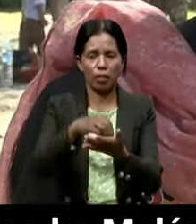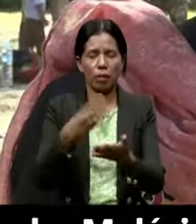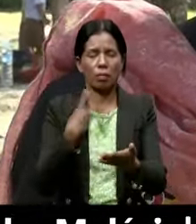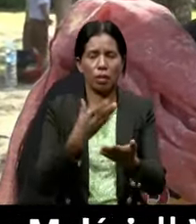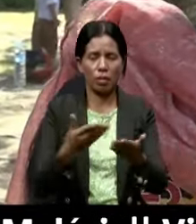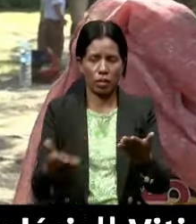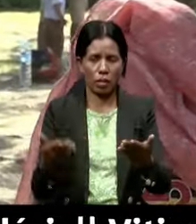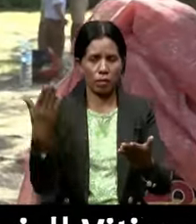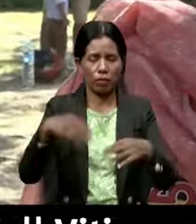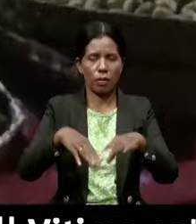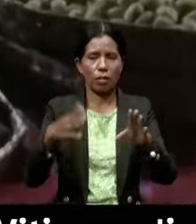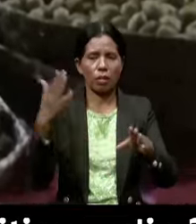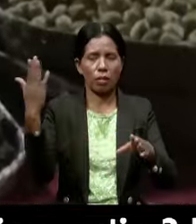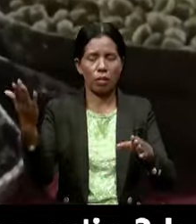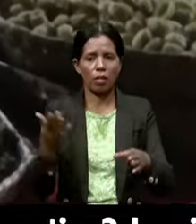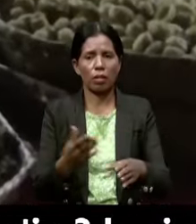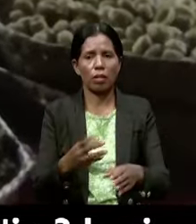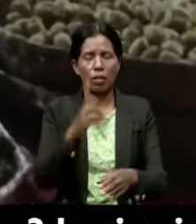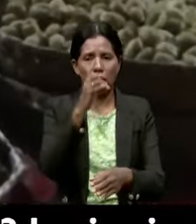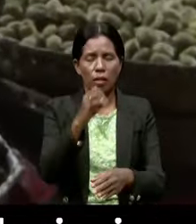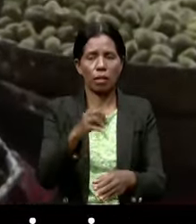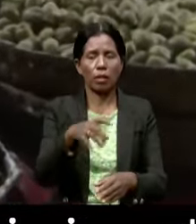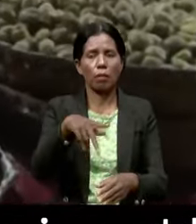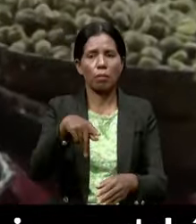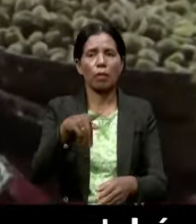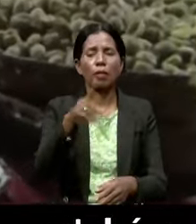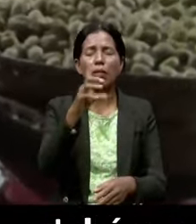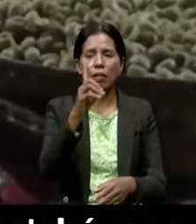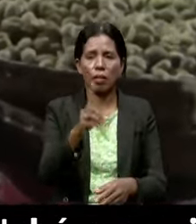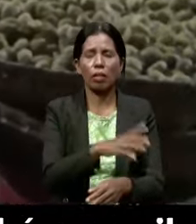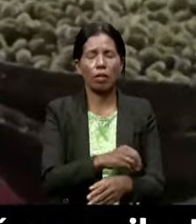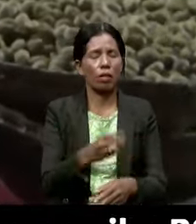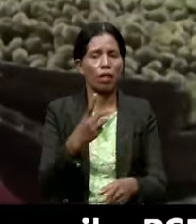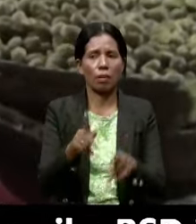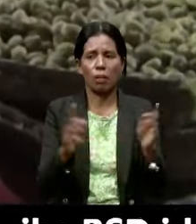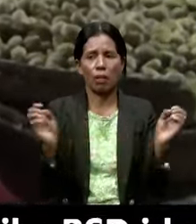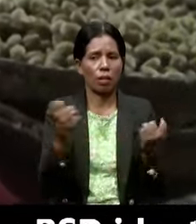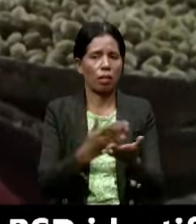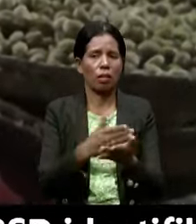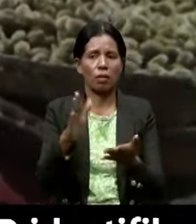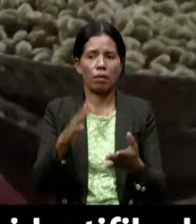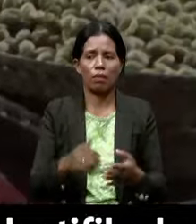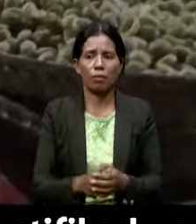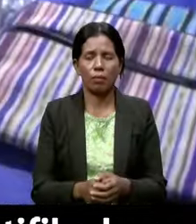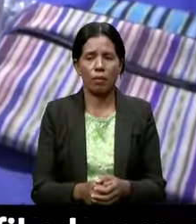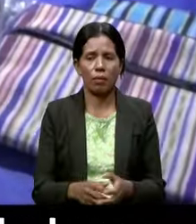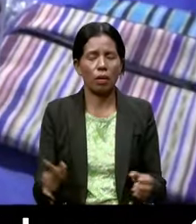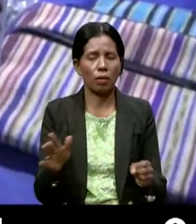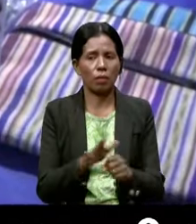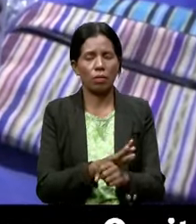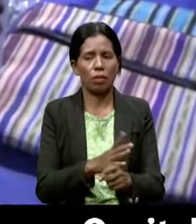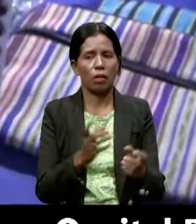ha Porto Dili Porto mabi ema la hola to makela to agora